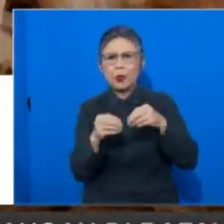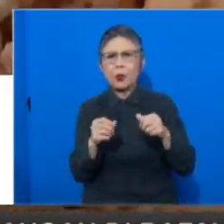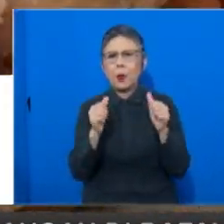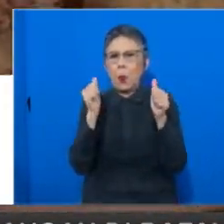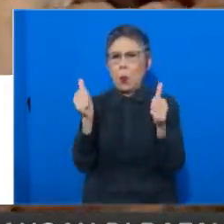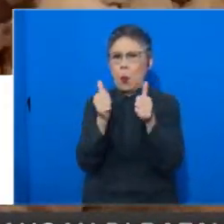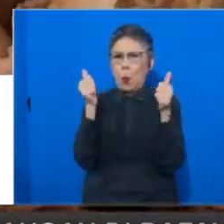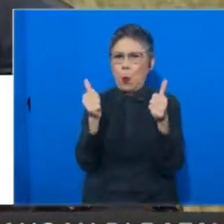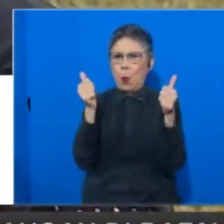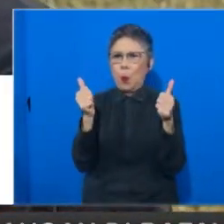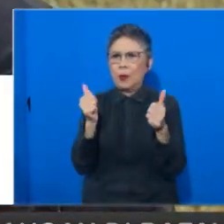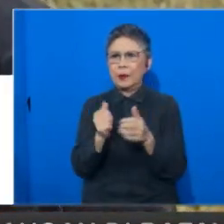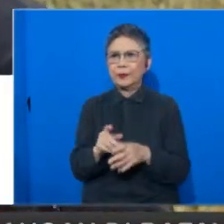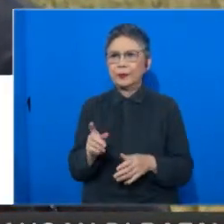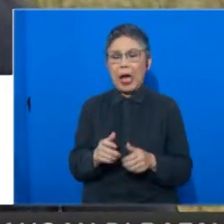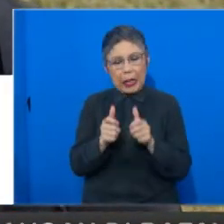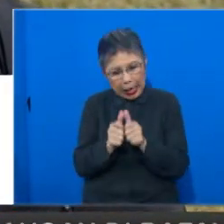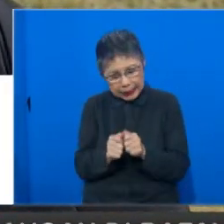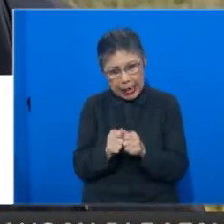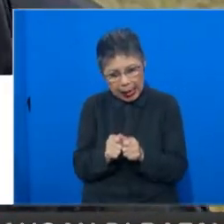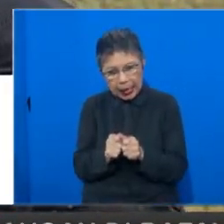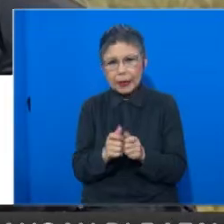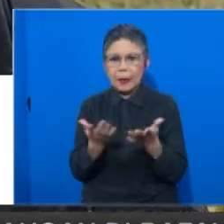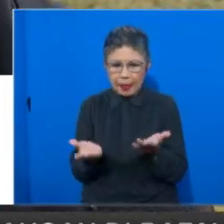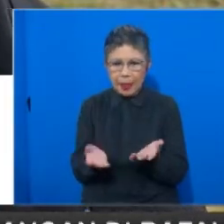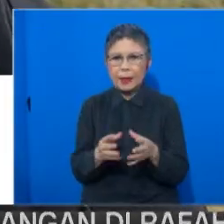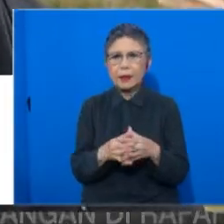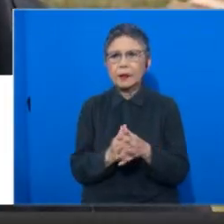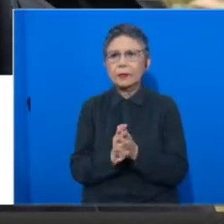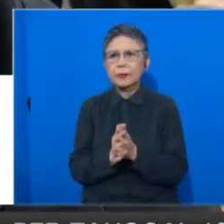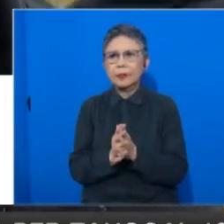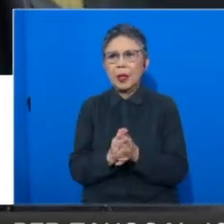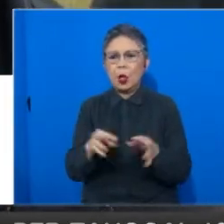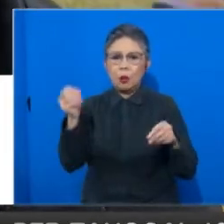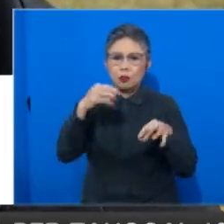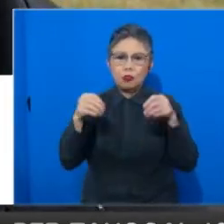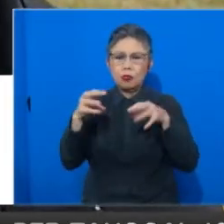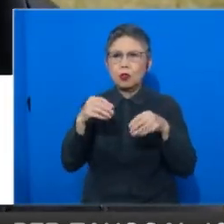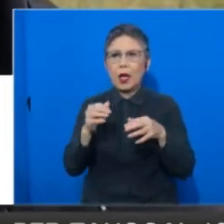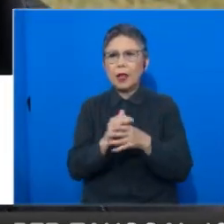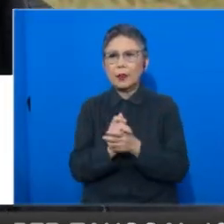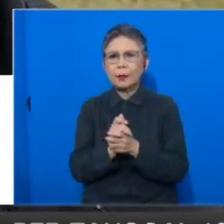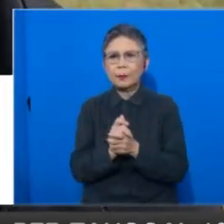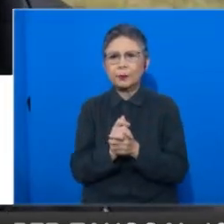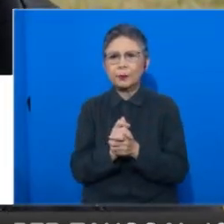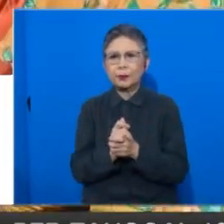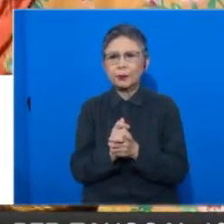unggul. Kacang. Nah, selain itu, bumbu atau apa yang mungkin...